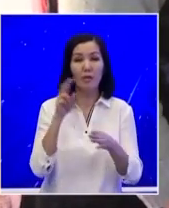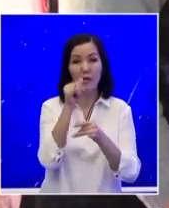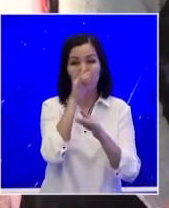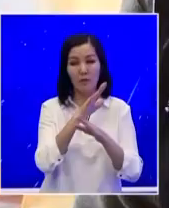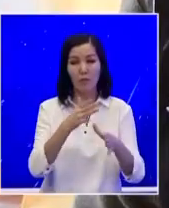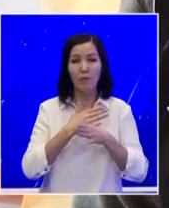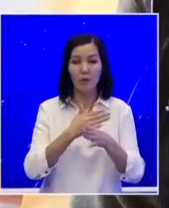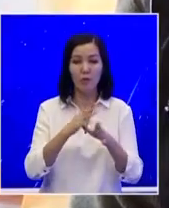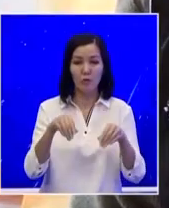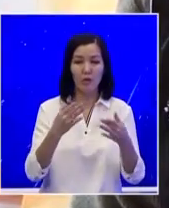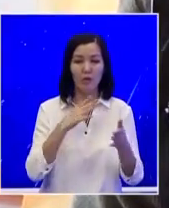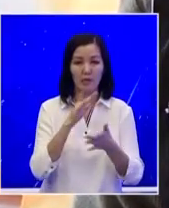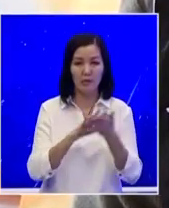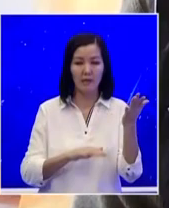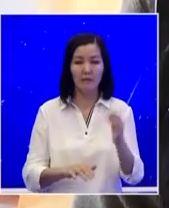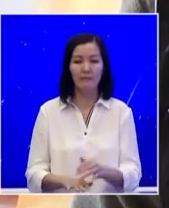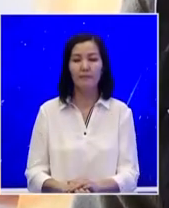поддержку оказал.